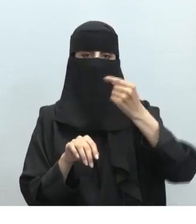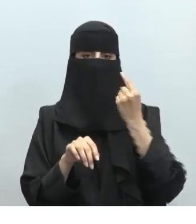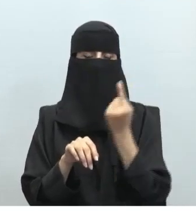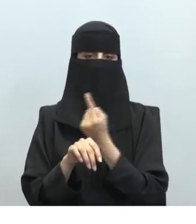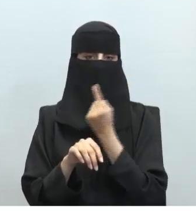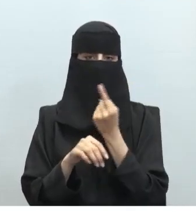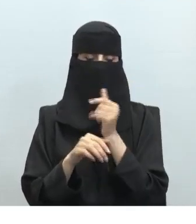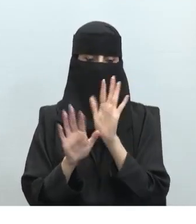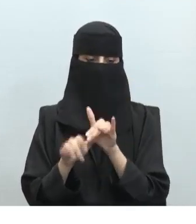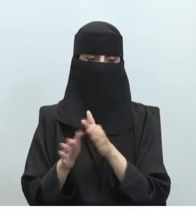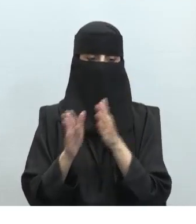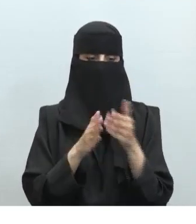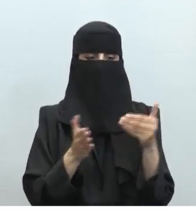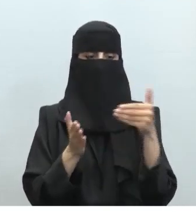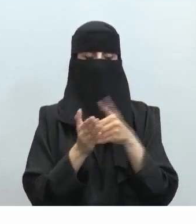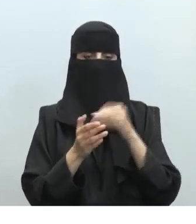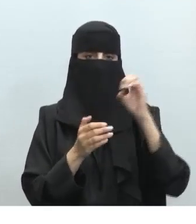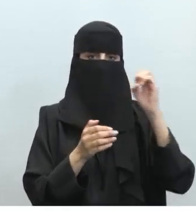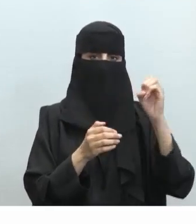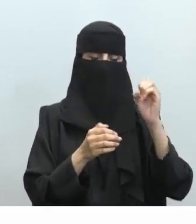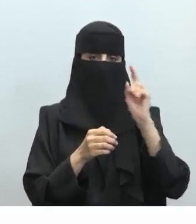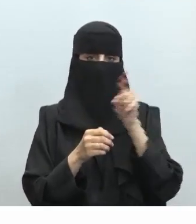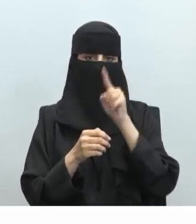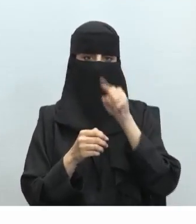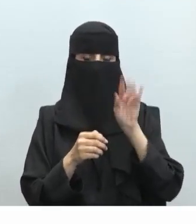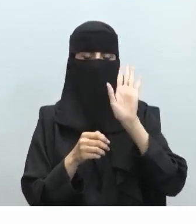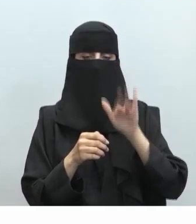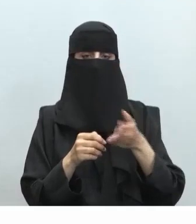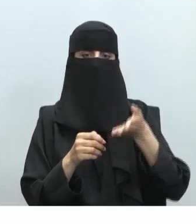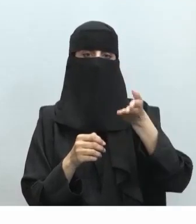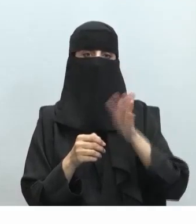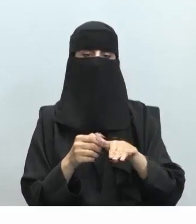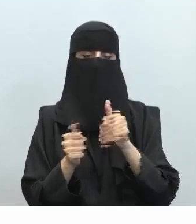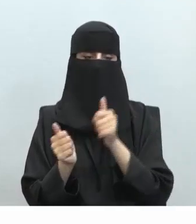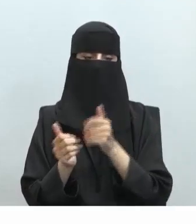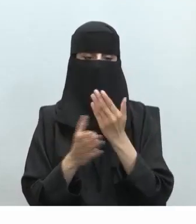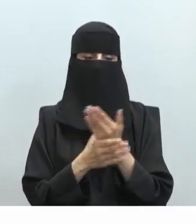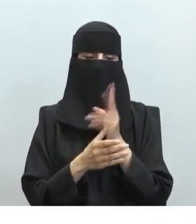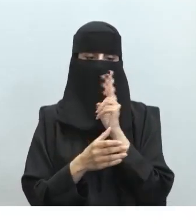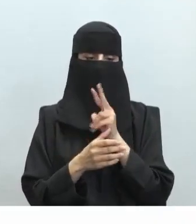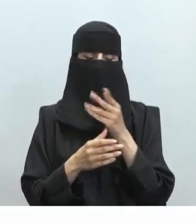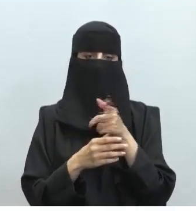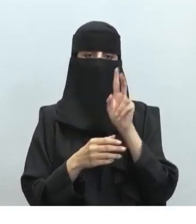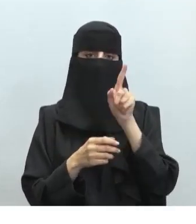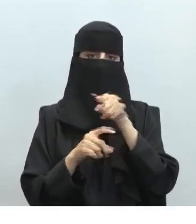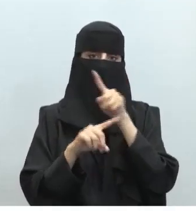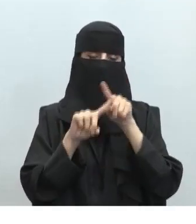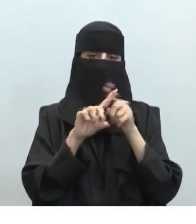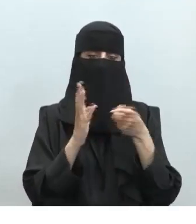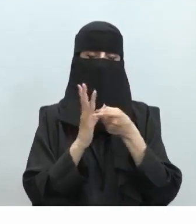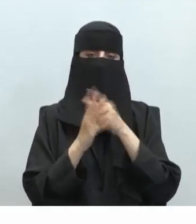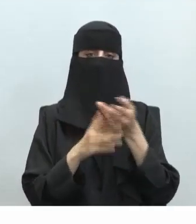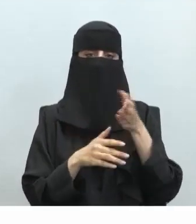صفات الذكوريه لذلك لن يكون هنالك تاثر ولكن هنا نلاحظ او واي هنا يسبب الوفاه بشكل